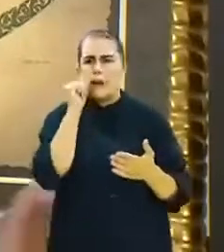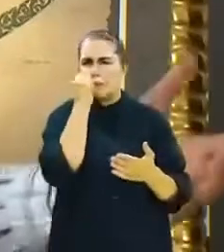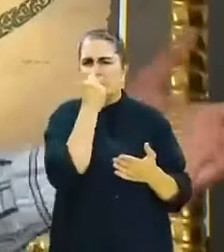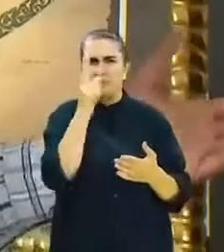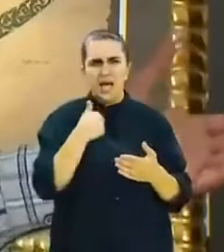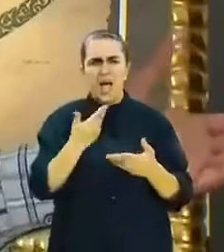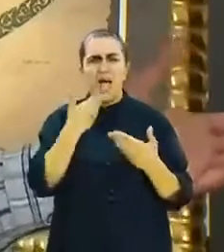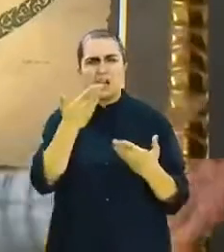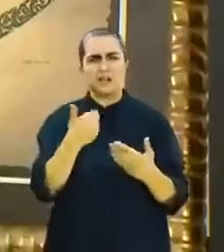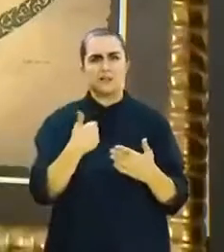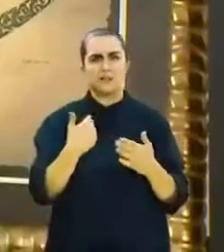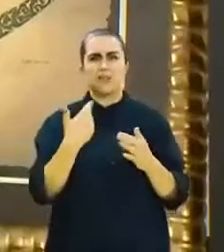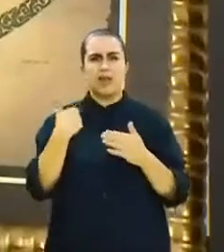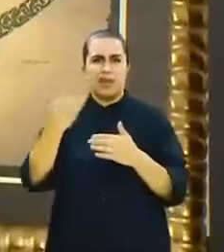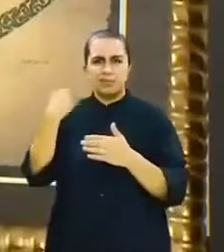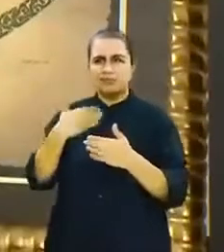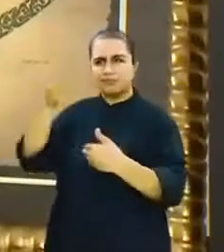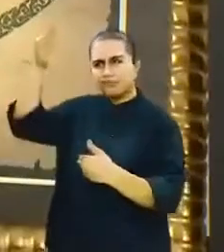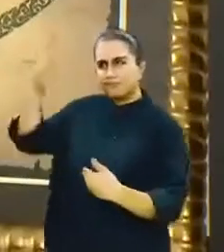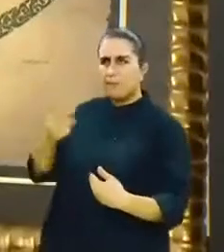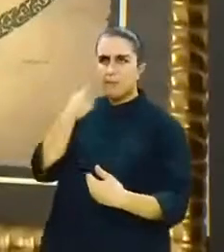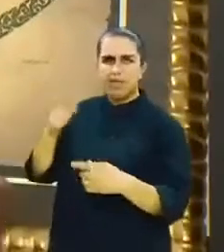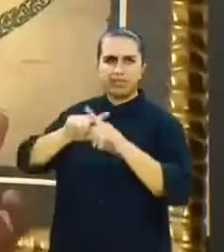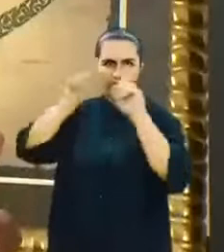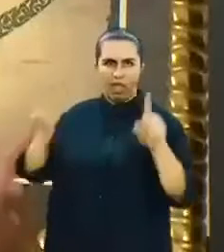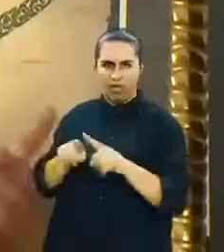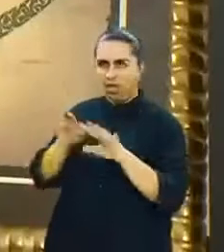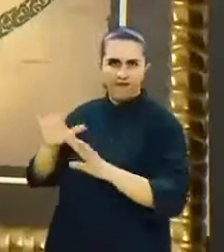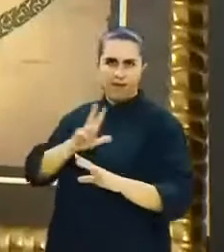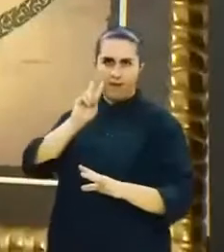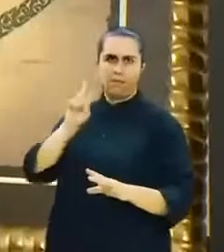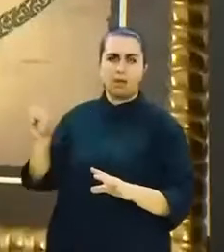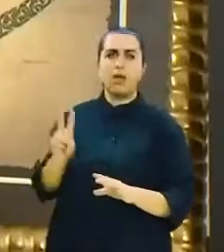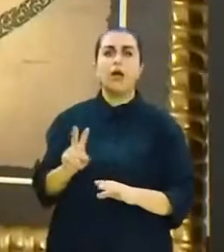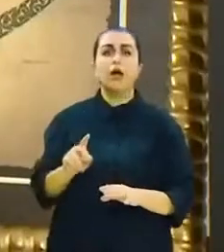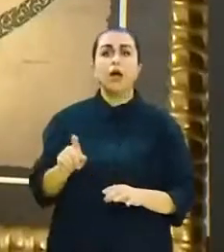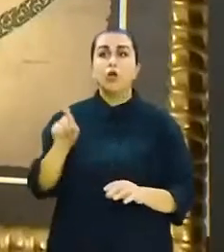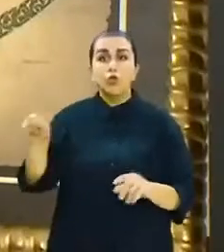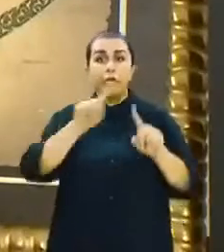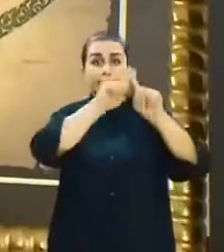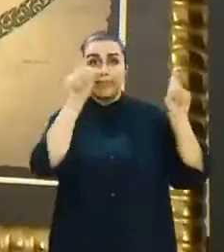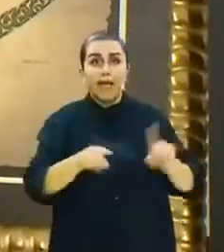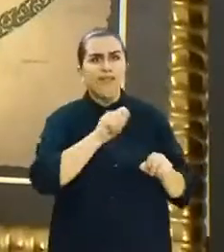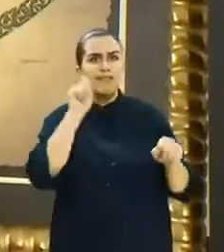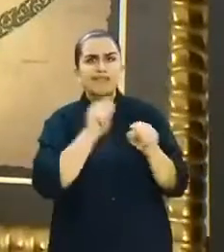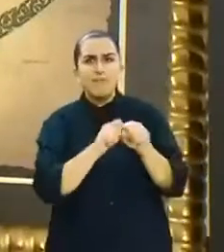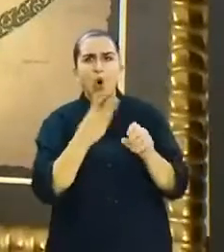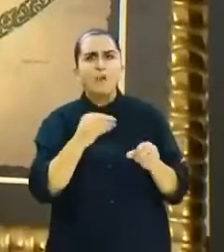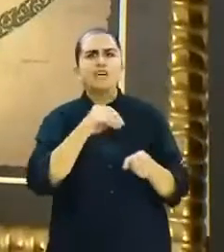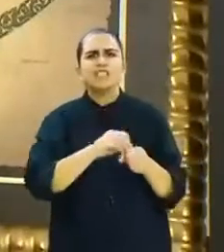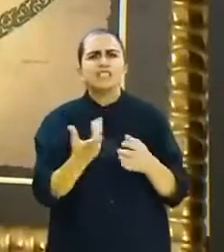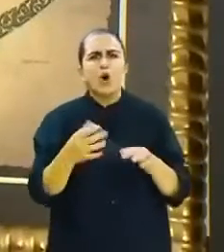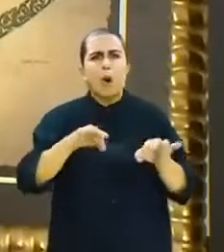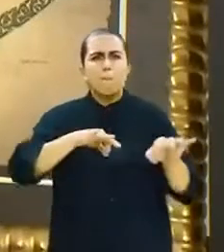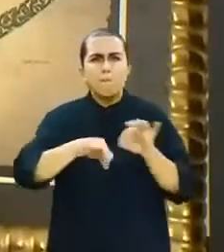şey söyleyeceğim Şu an arkamda etkileşimli tahtımız var veya akıllı tahta dediğimiz Sadece bu tahtanın yapımı için kaç